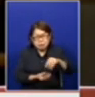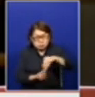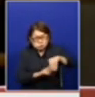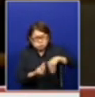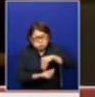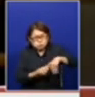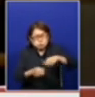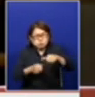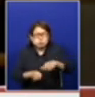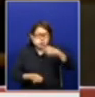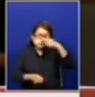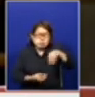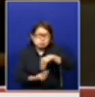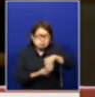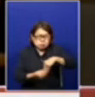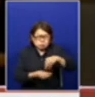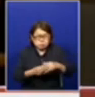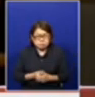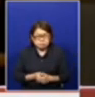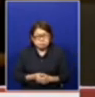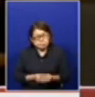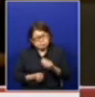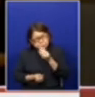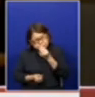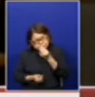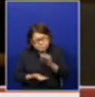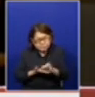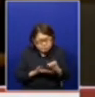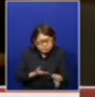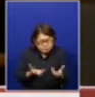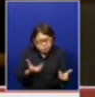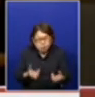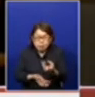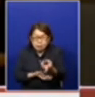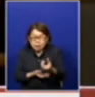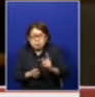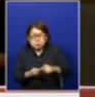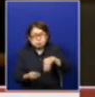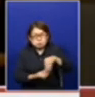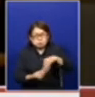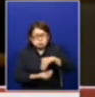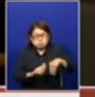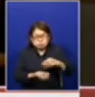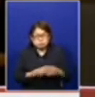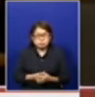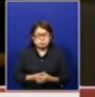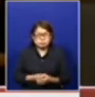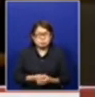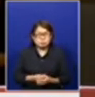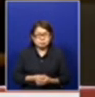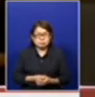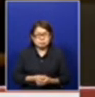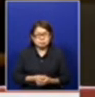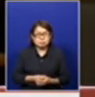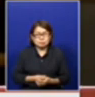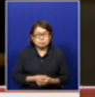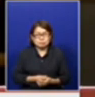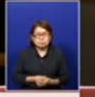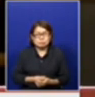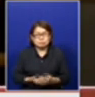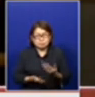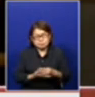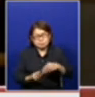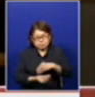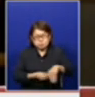ซื้อของซื้อข้าวซื้ออาหารเงินก็จะหมุนเวียนอยู่ในประเทศของเรา